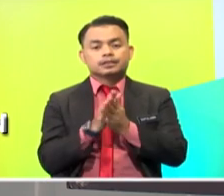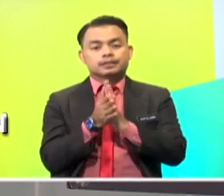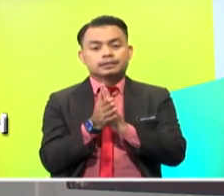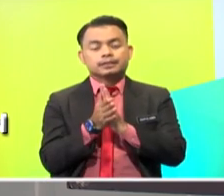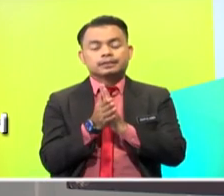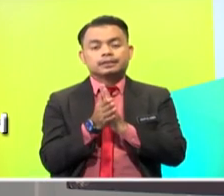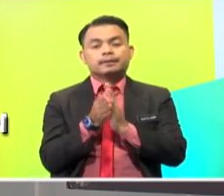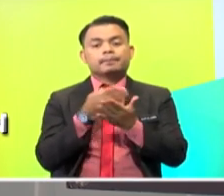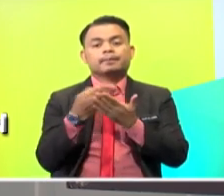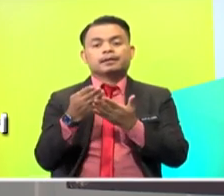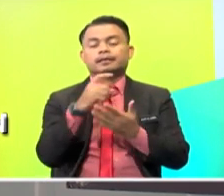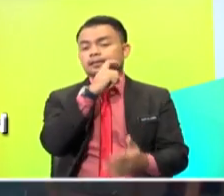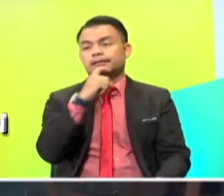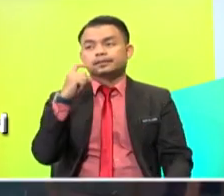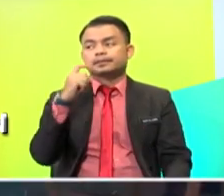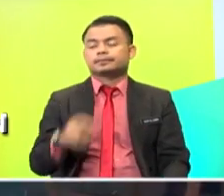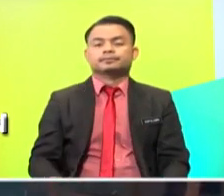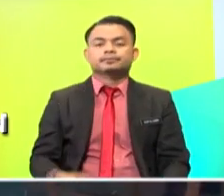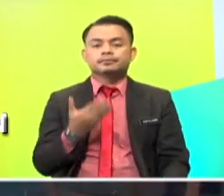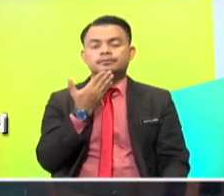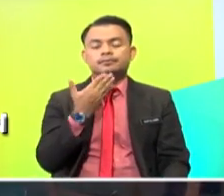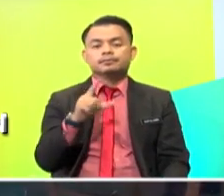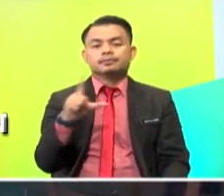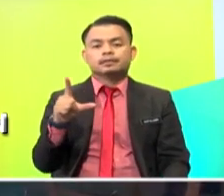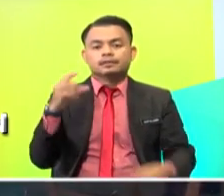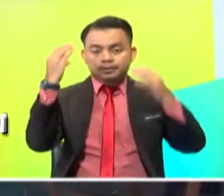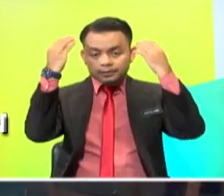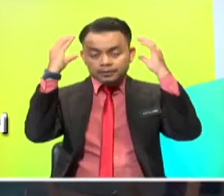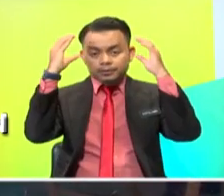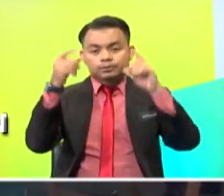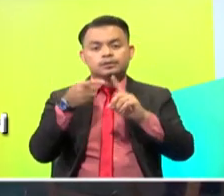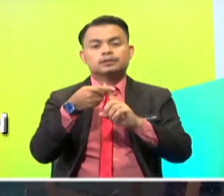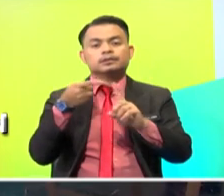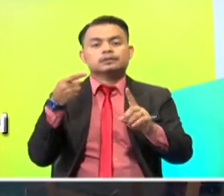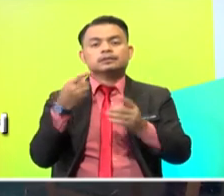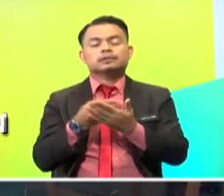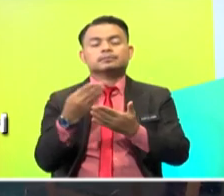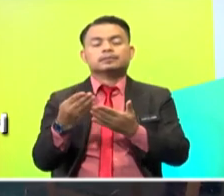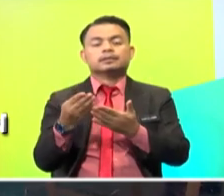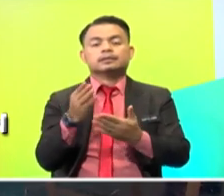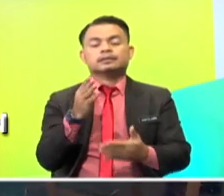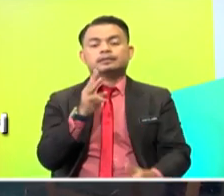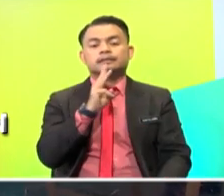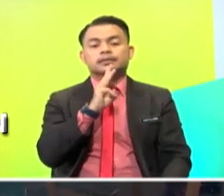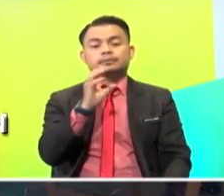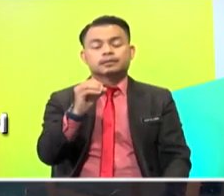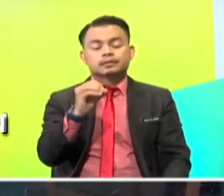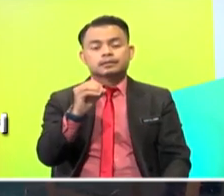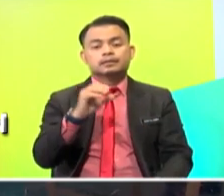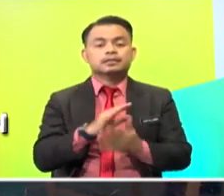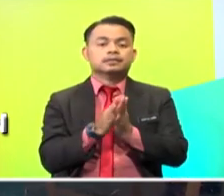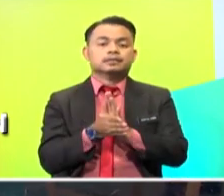kering Oh iya Cikgu bulih jadi dari bahan Pasa boleh jadi bangke melalui